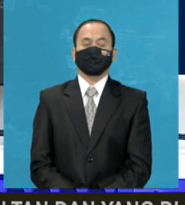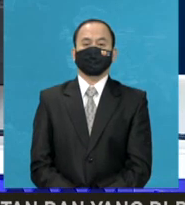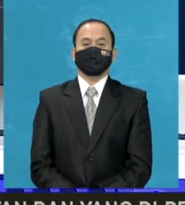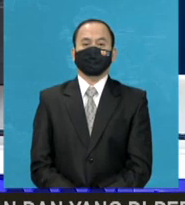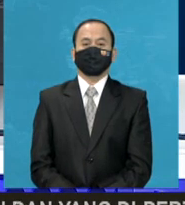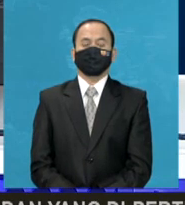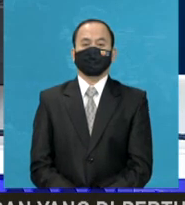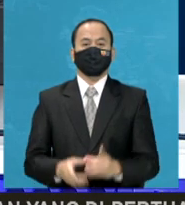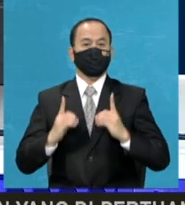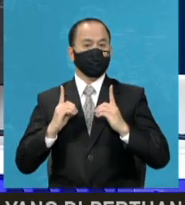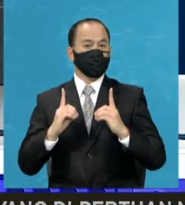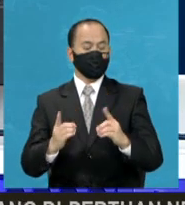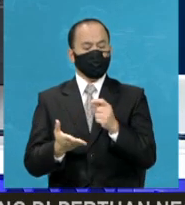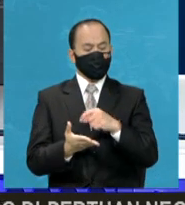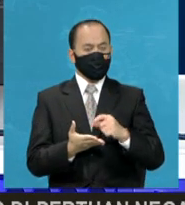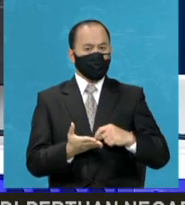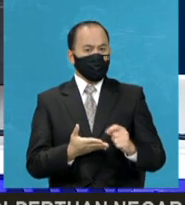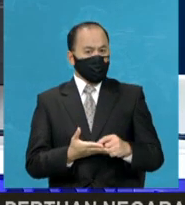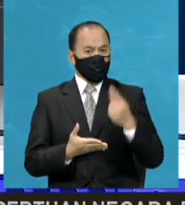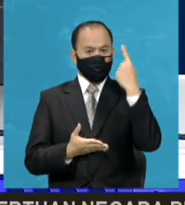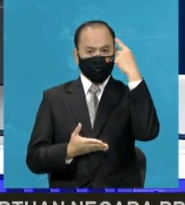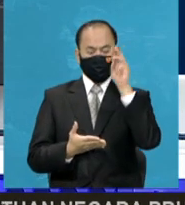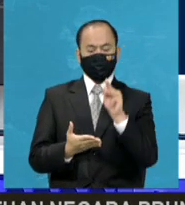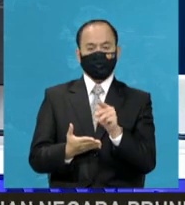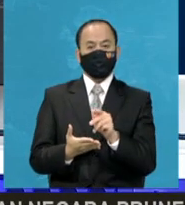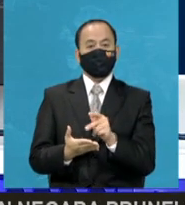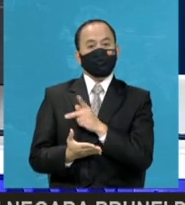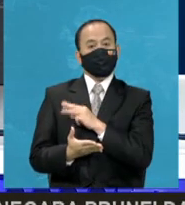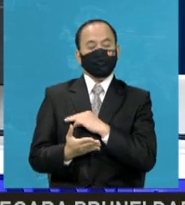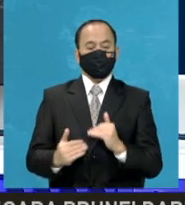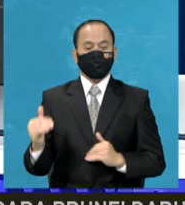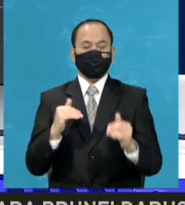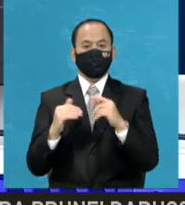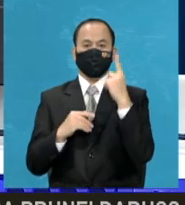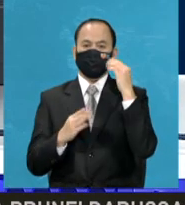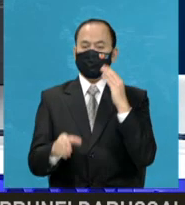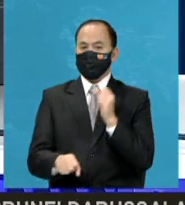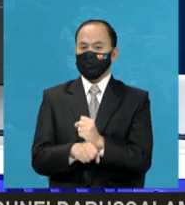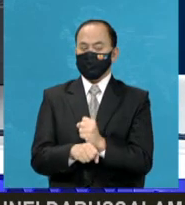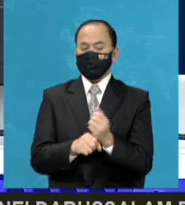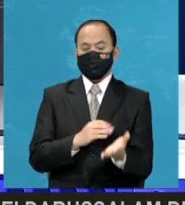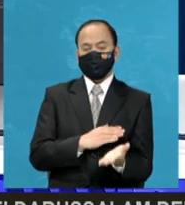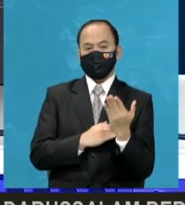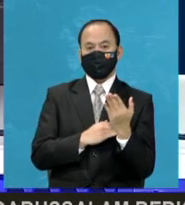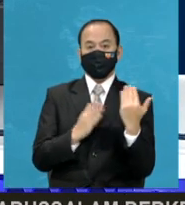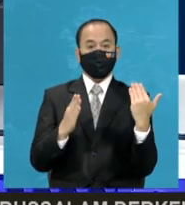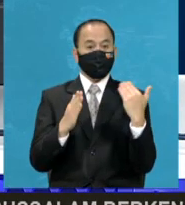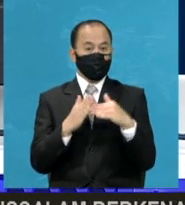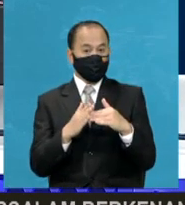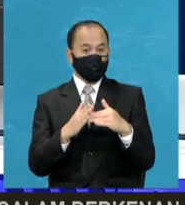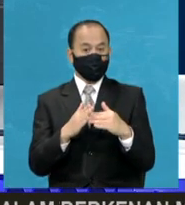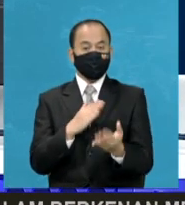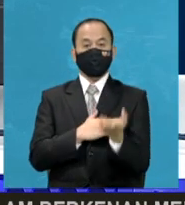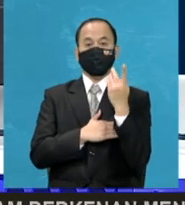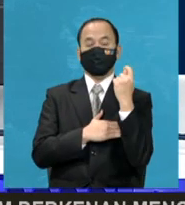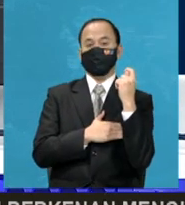Hai dewan meluluskan peruntukan bagi Kementerian Pembangunan sebelum sidang ditangguhkan pada sebelah pagi pembentangan